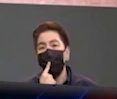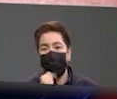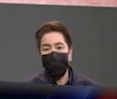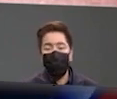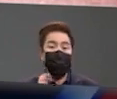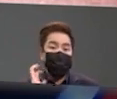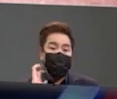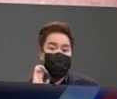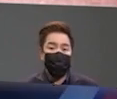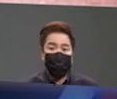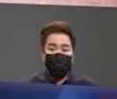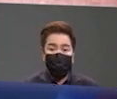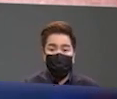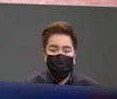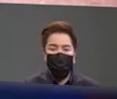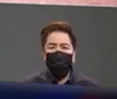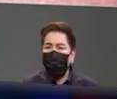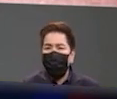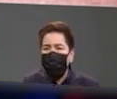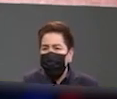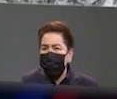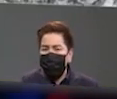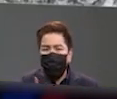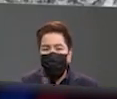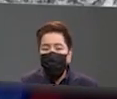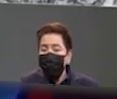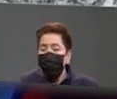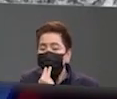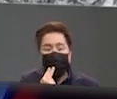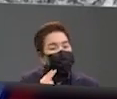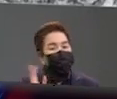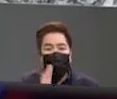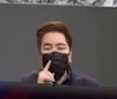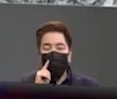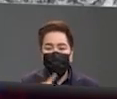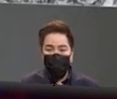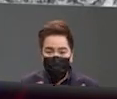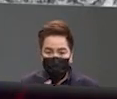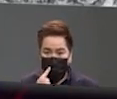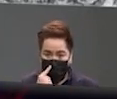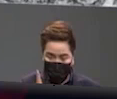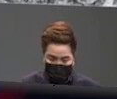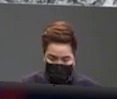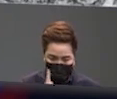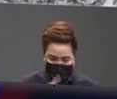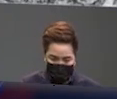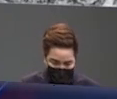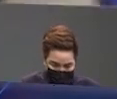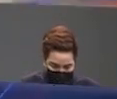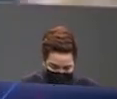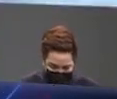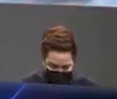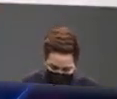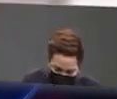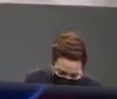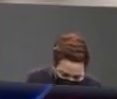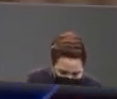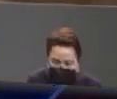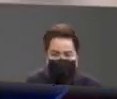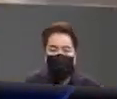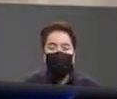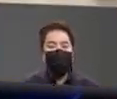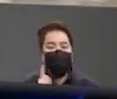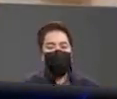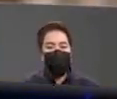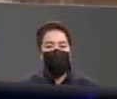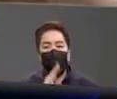มีประวัติเปลี่ยนคู่นอนครับมีประวัติเปลี่ยนคู่นอนนะฮะก็น่าเป็นรายที่ 5ที่